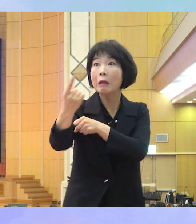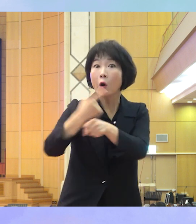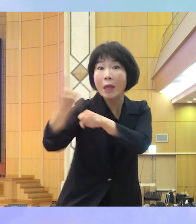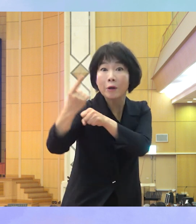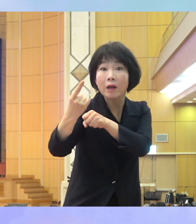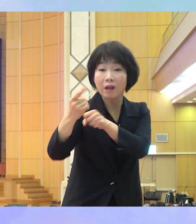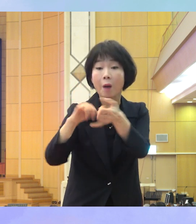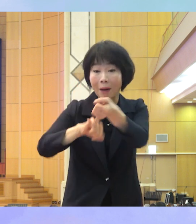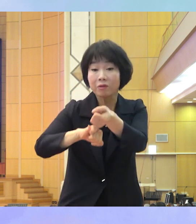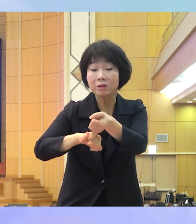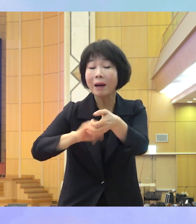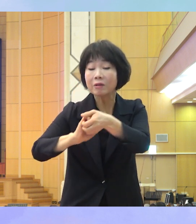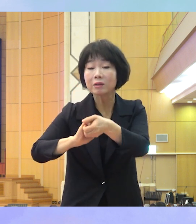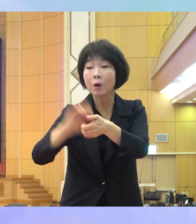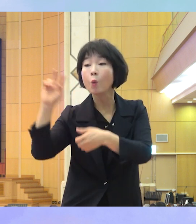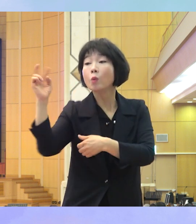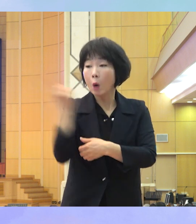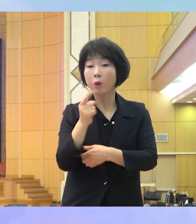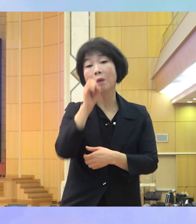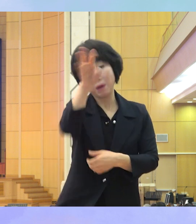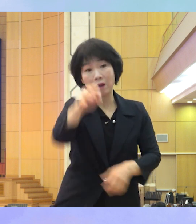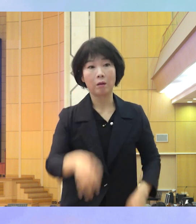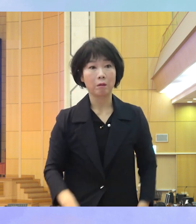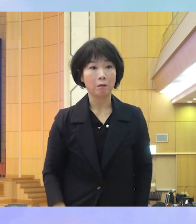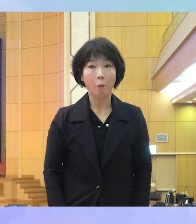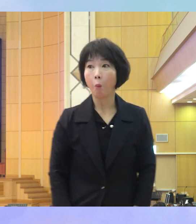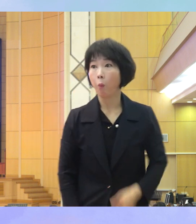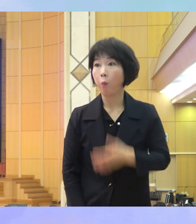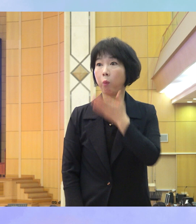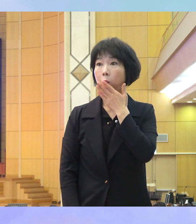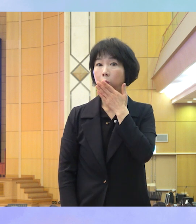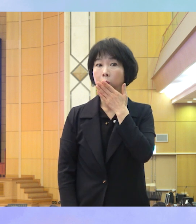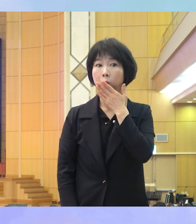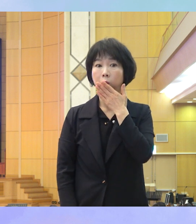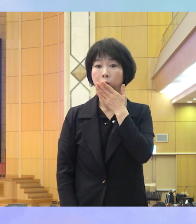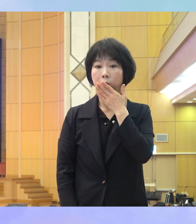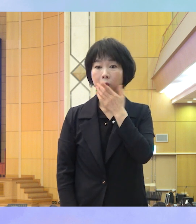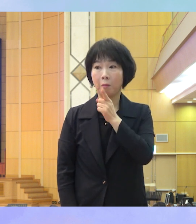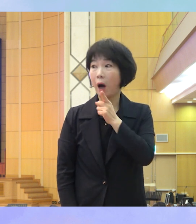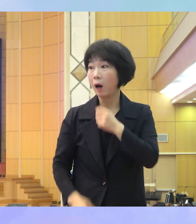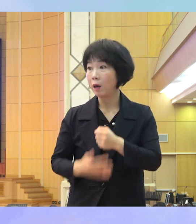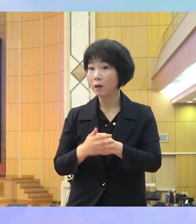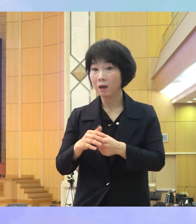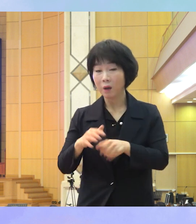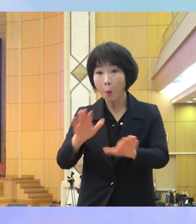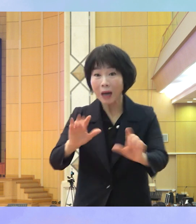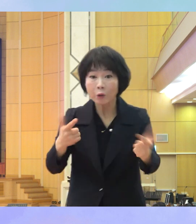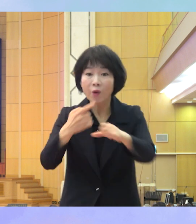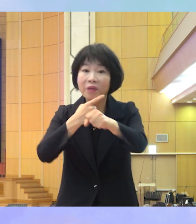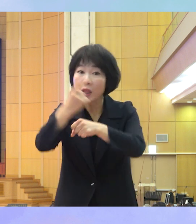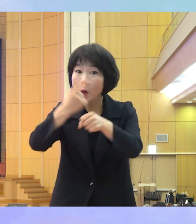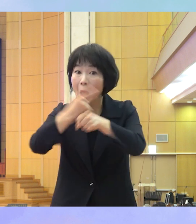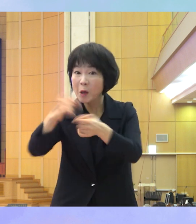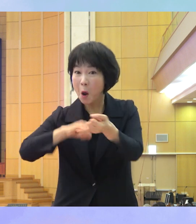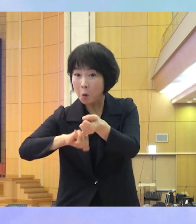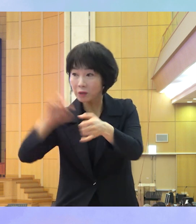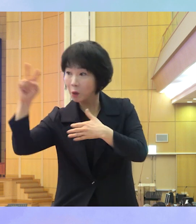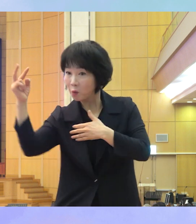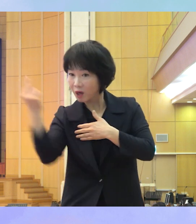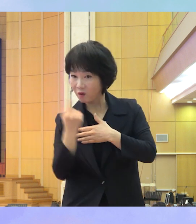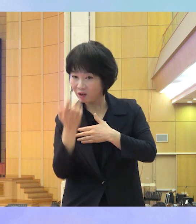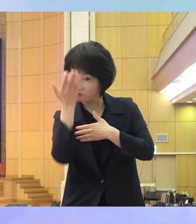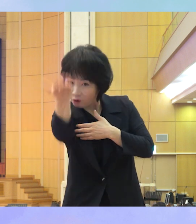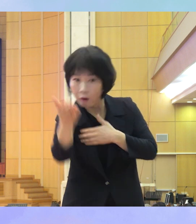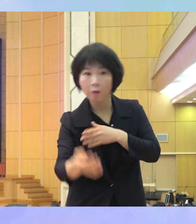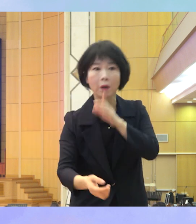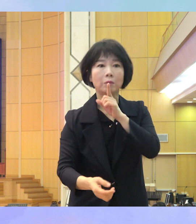돌아오리니. 여기서 내게로 돌아온다는 거 꼭 여러분 기억하시면서 말씀 들으세요.